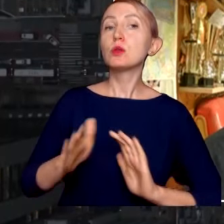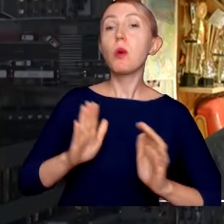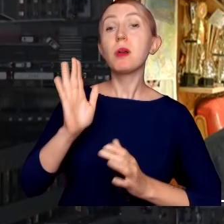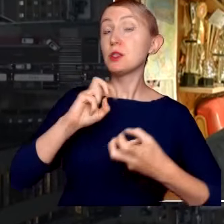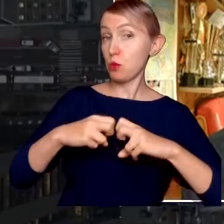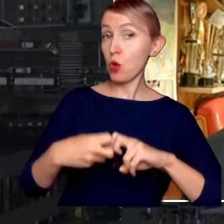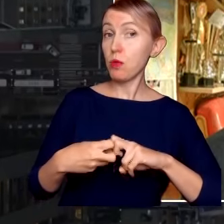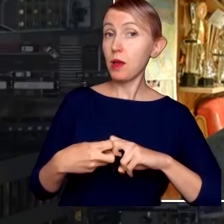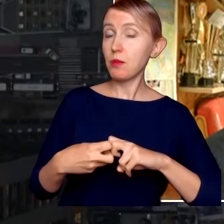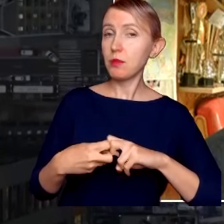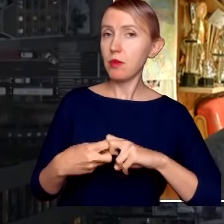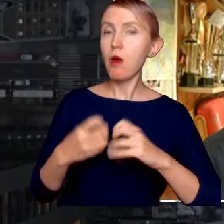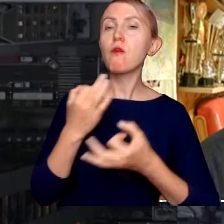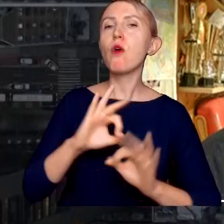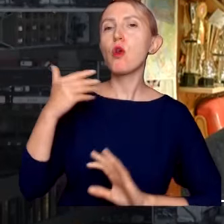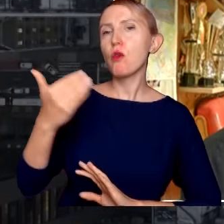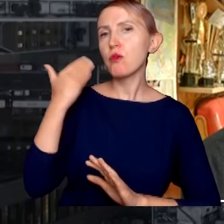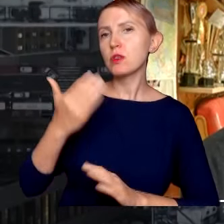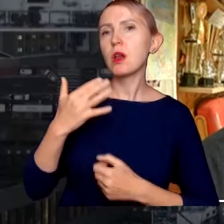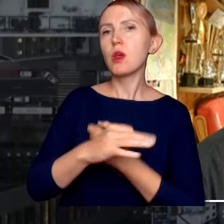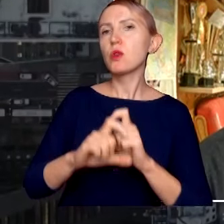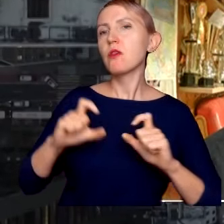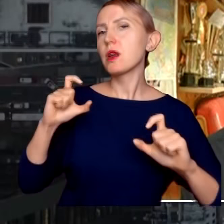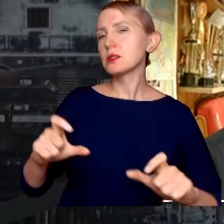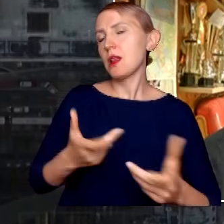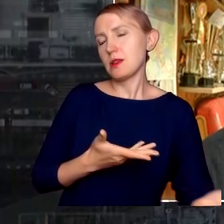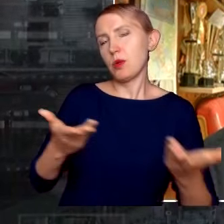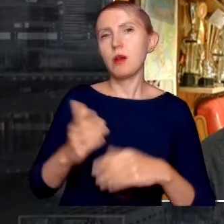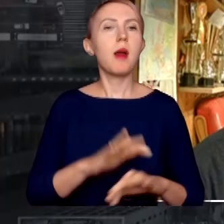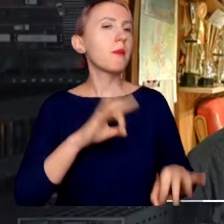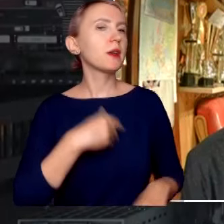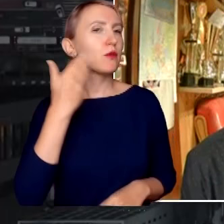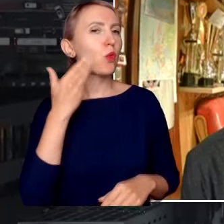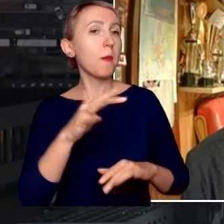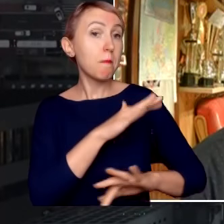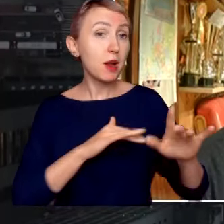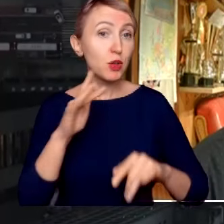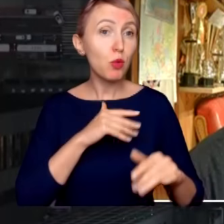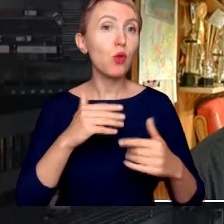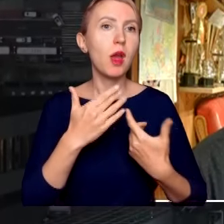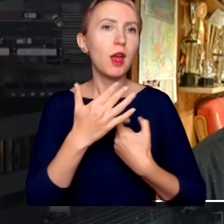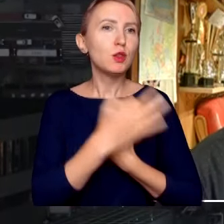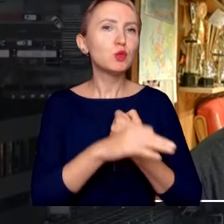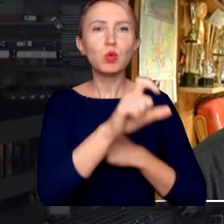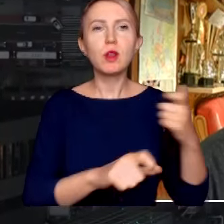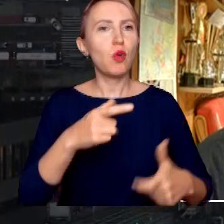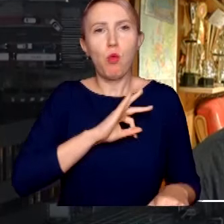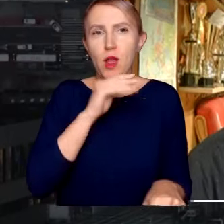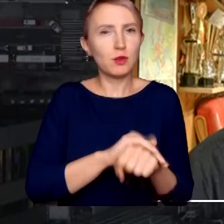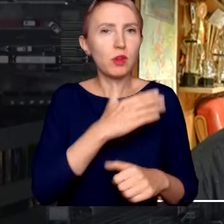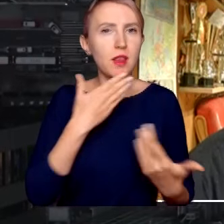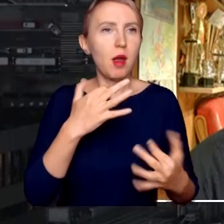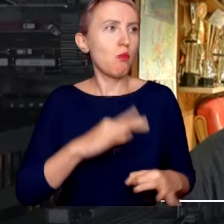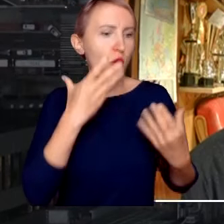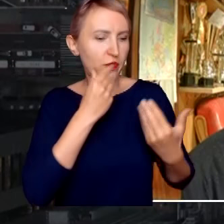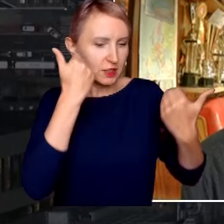z wolnością wypowiedzi na uniwersytecie, ale no zapraszam. Nie, no jeżeli pani jest wykładowcą i manipuluje pani studentami, no to nie będzie mojej zgody na to, jeżeli jeszcze pani mój